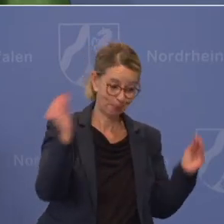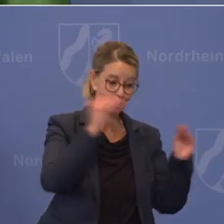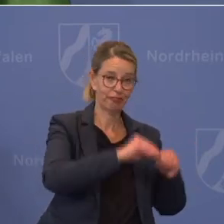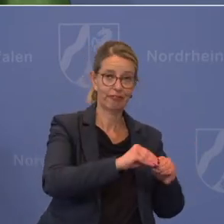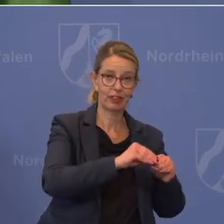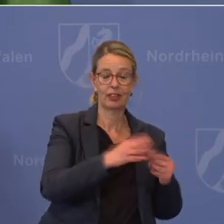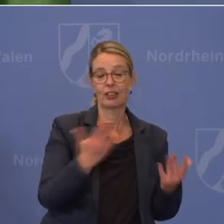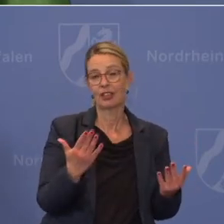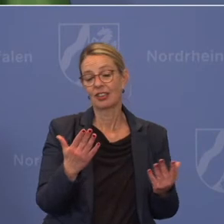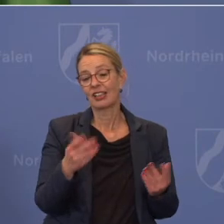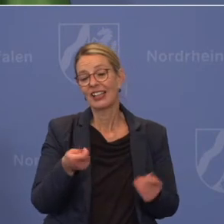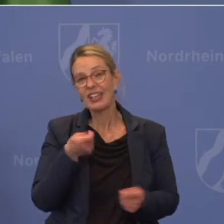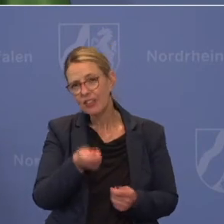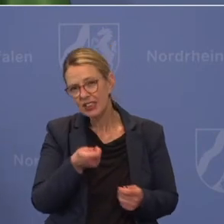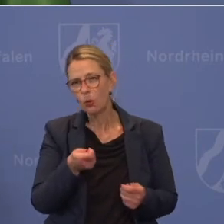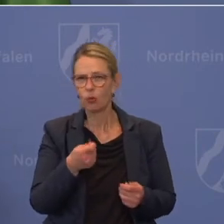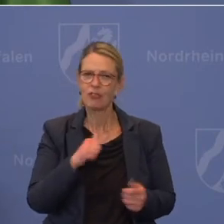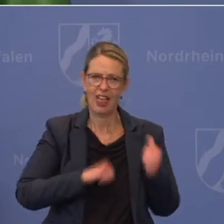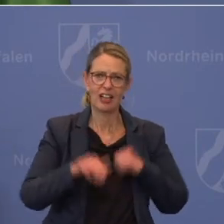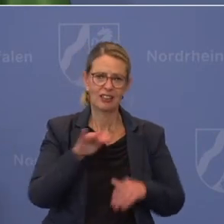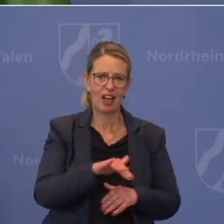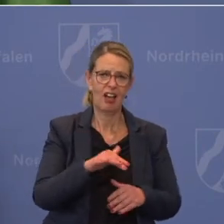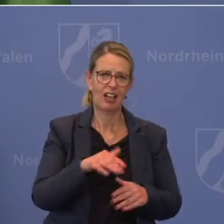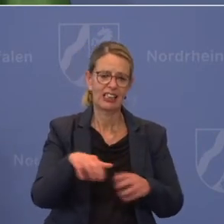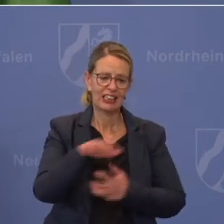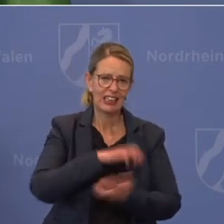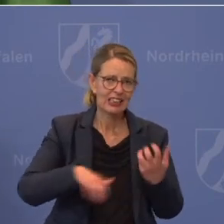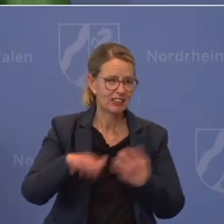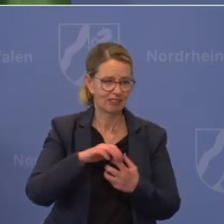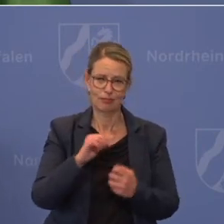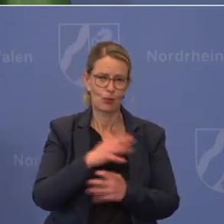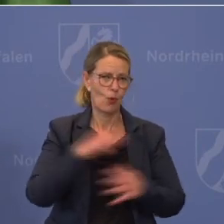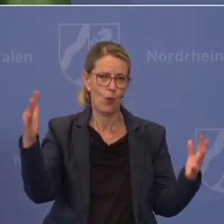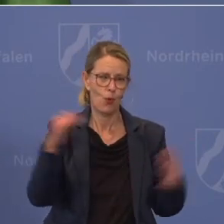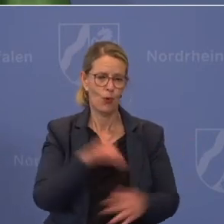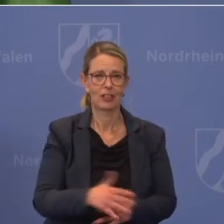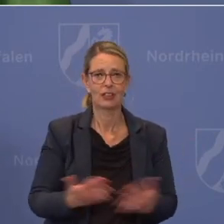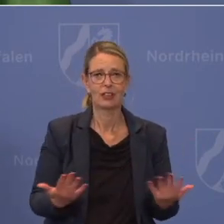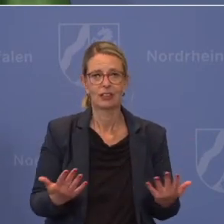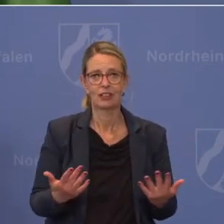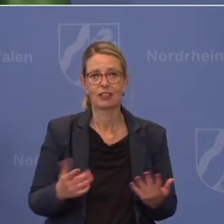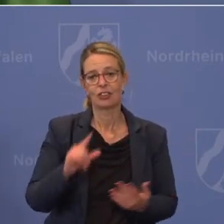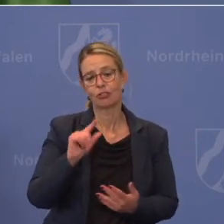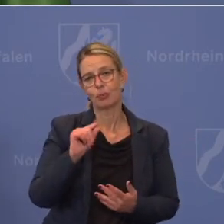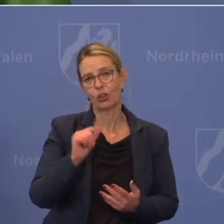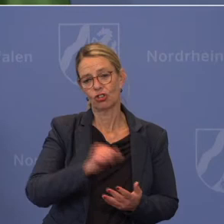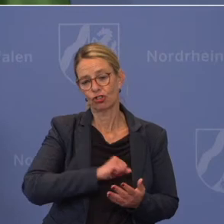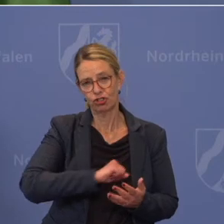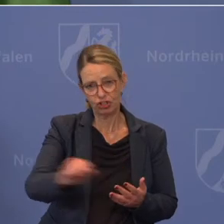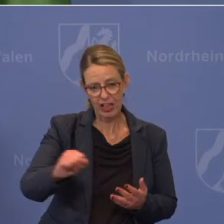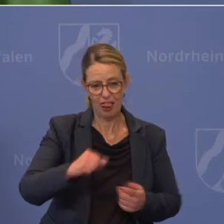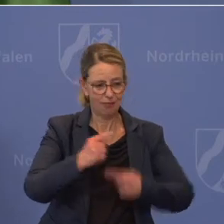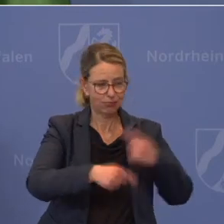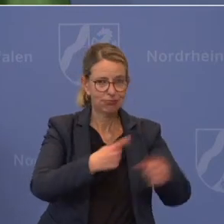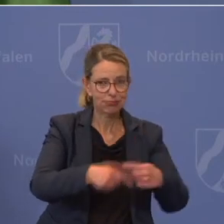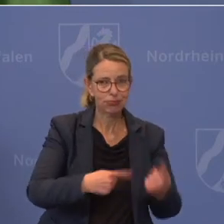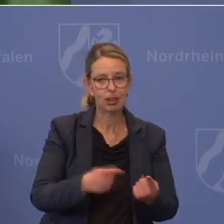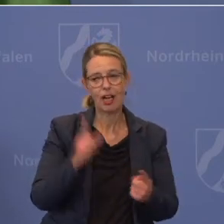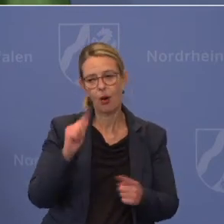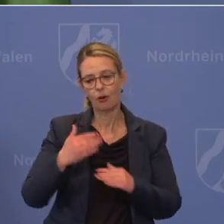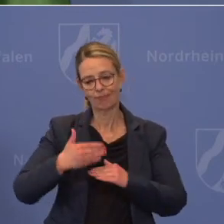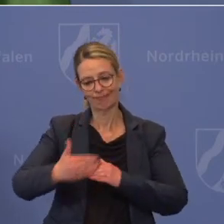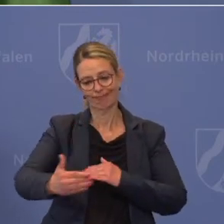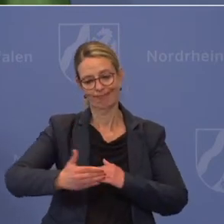Investitionsspielräume leiden aber unter der Krise nun in besonderem Maße. Eine schnelle Stabilisierung und eine mittelfristige